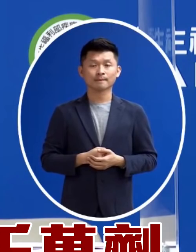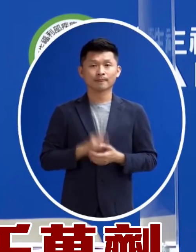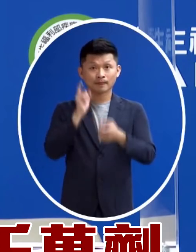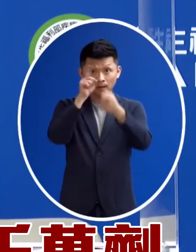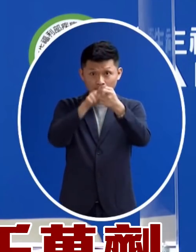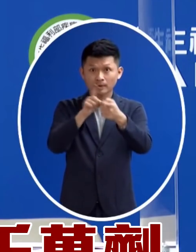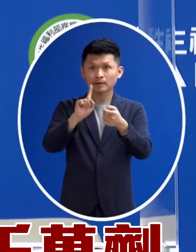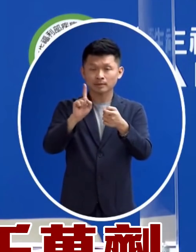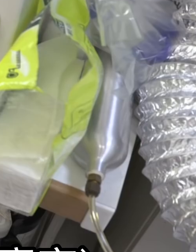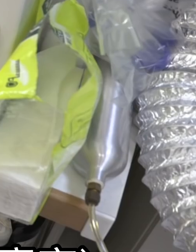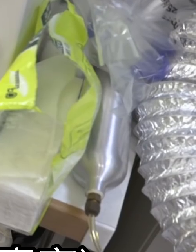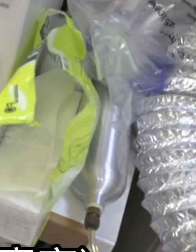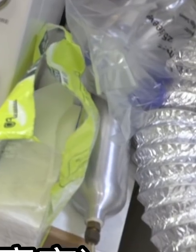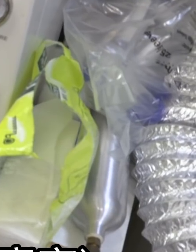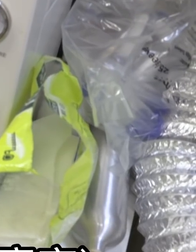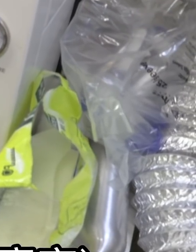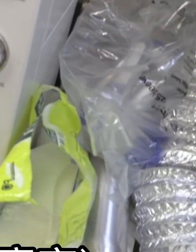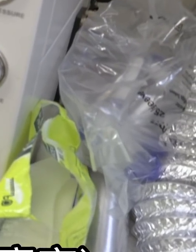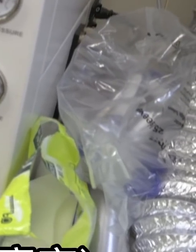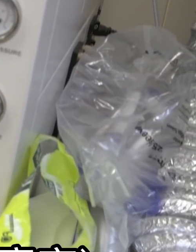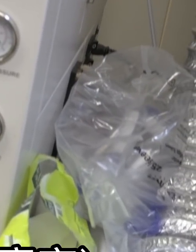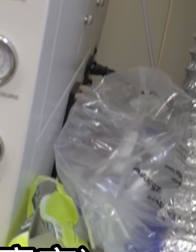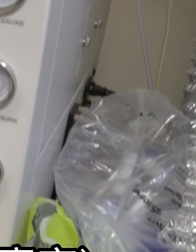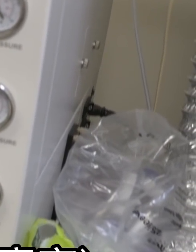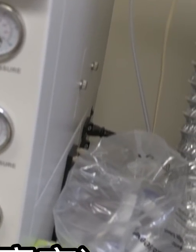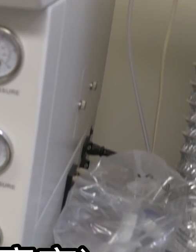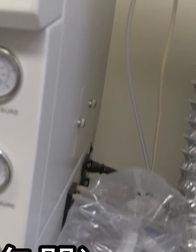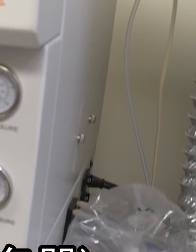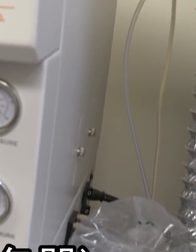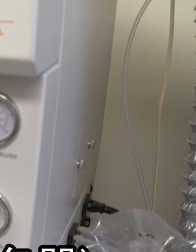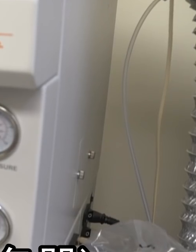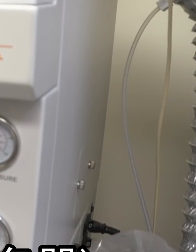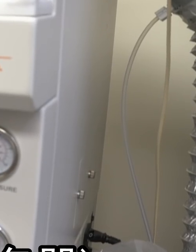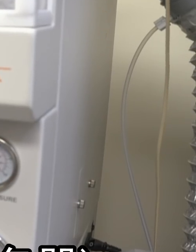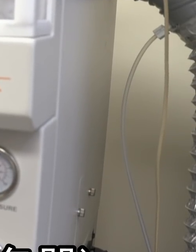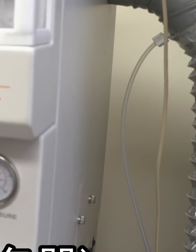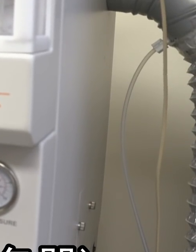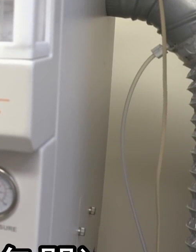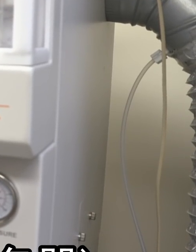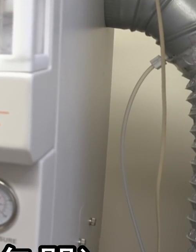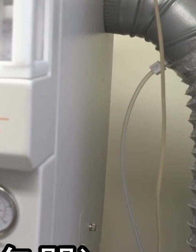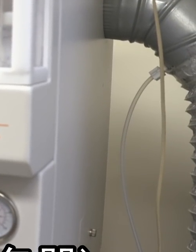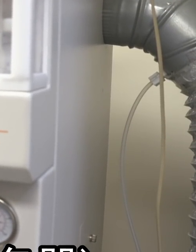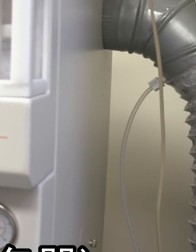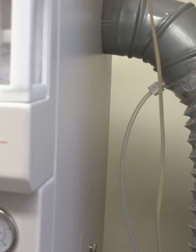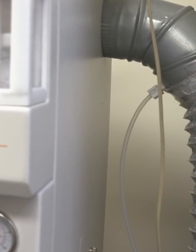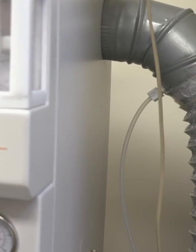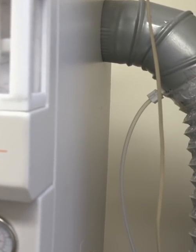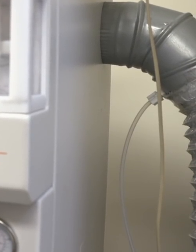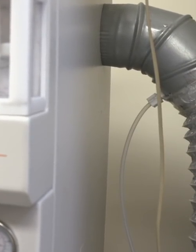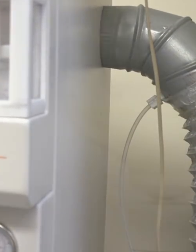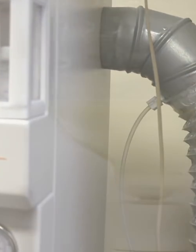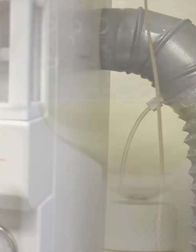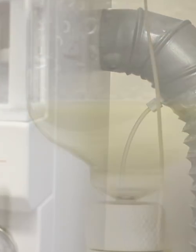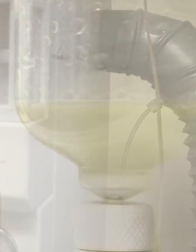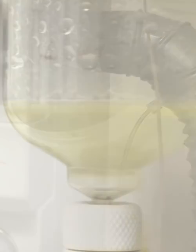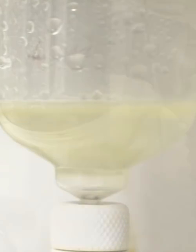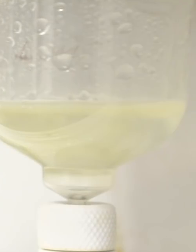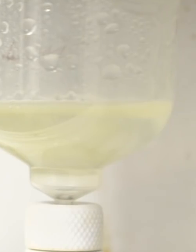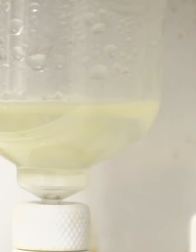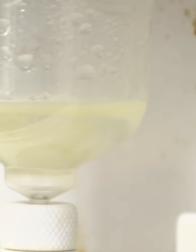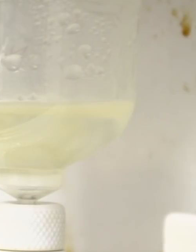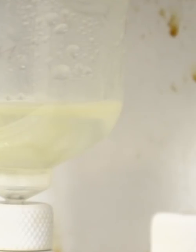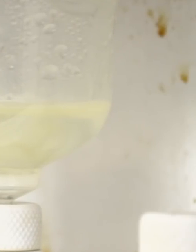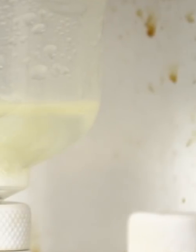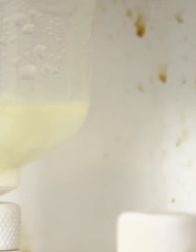那我们那个目标是1000万剂。那当然我付了定金的这个单是我上次讲在口袋里面的，已经本来就已经签好